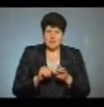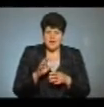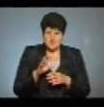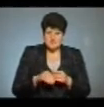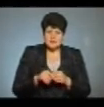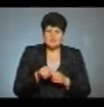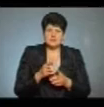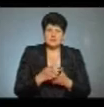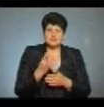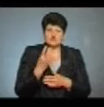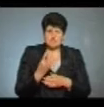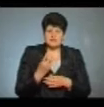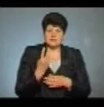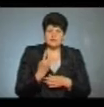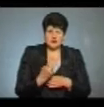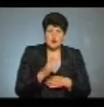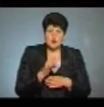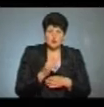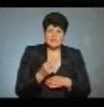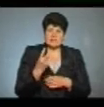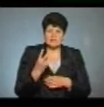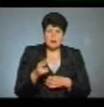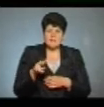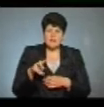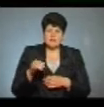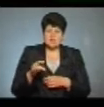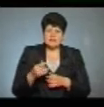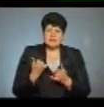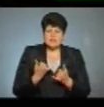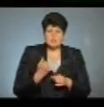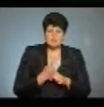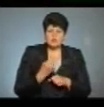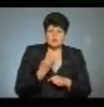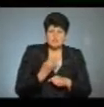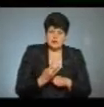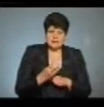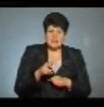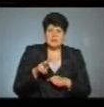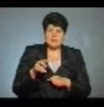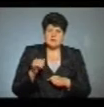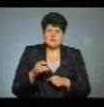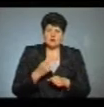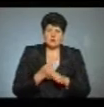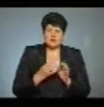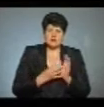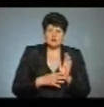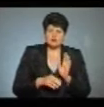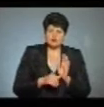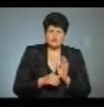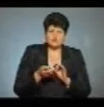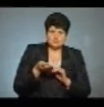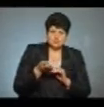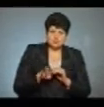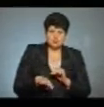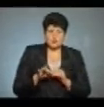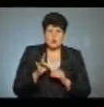є 4 – 2 роторних і 2 планшетних. Зараз працюють 3 апарати. На планшетному роблять одразу 96 аналізів, а